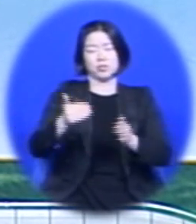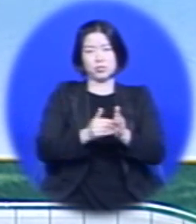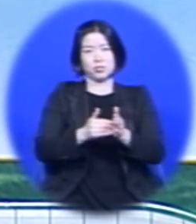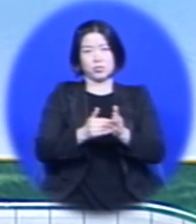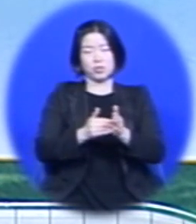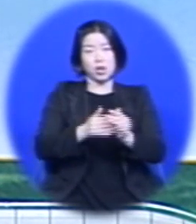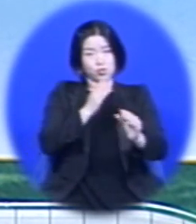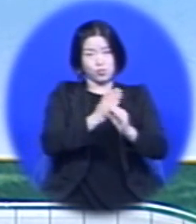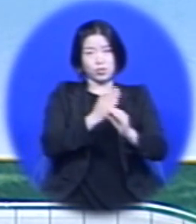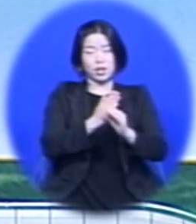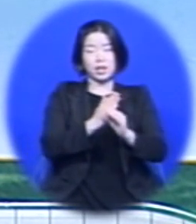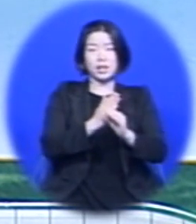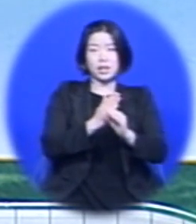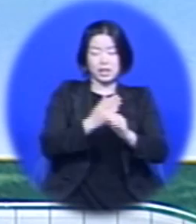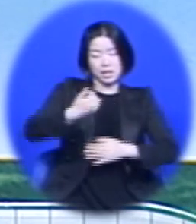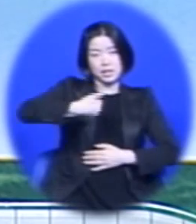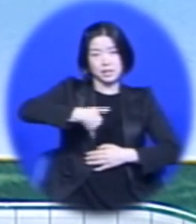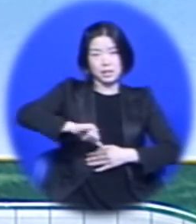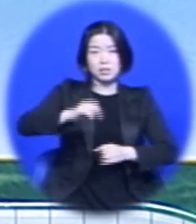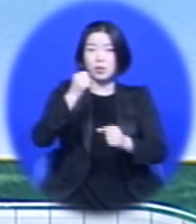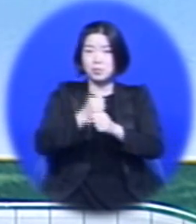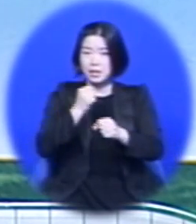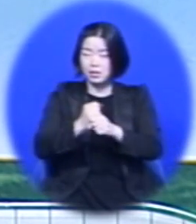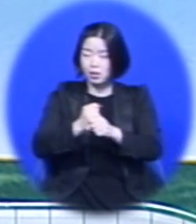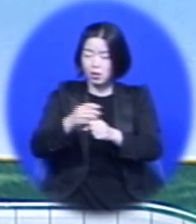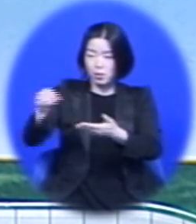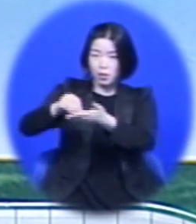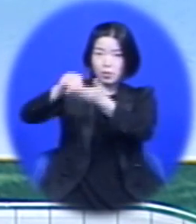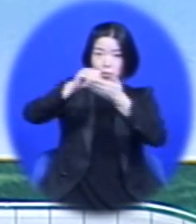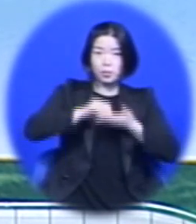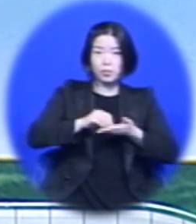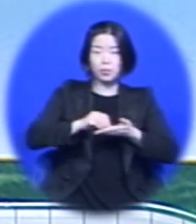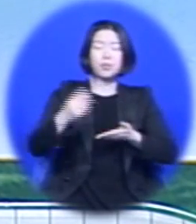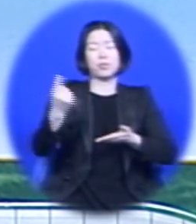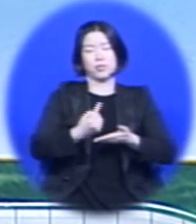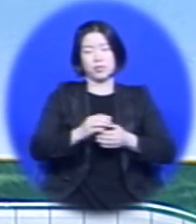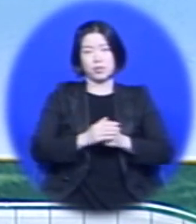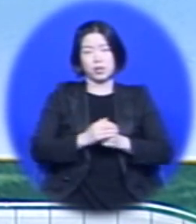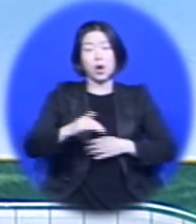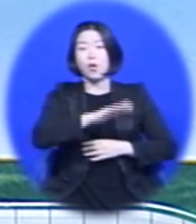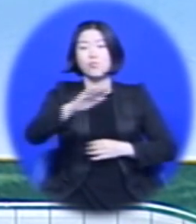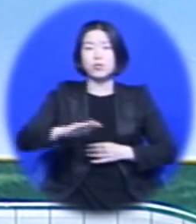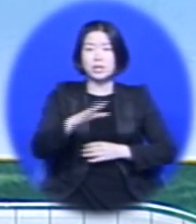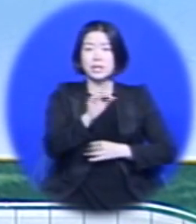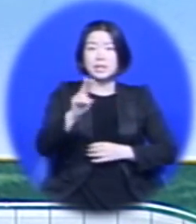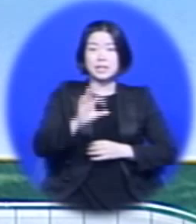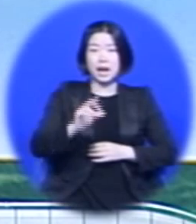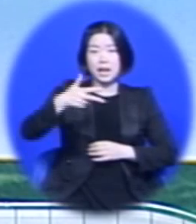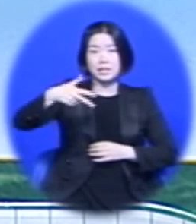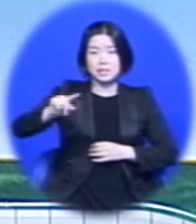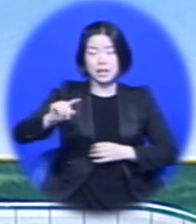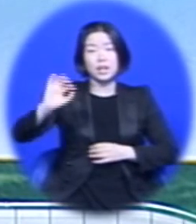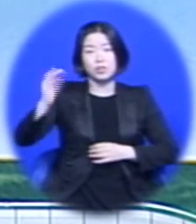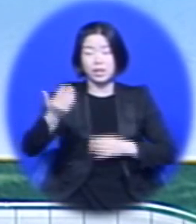중간에 자녀 삼았기 때문에 양자가 된 거죠. 우리는 양자 되는 일을